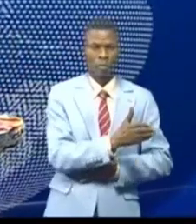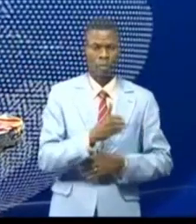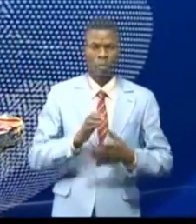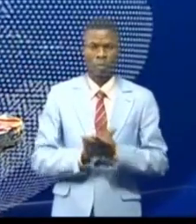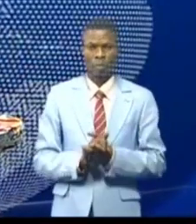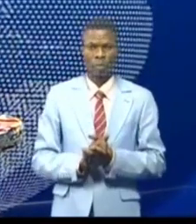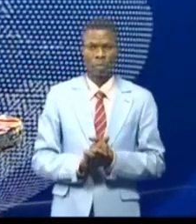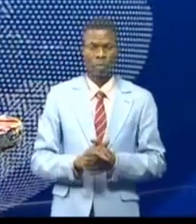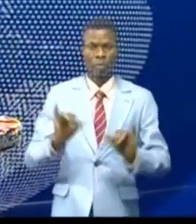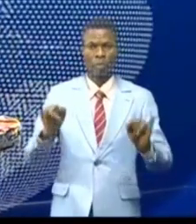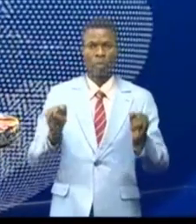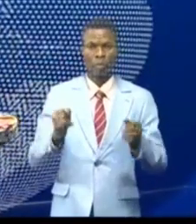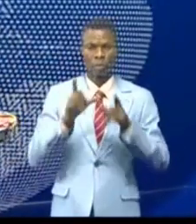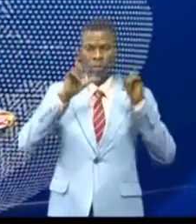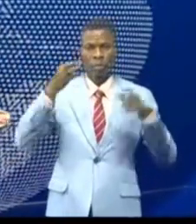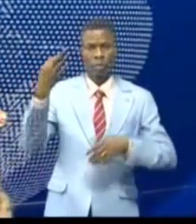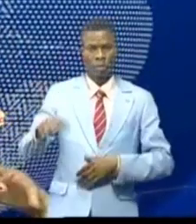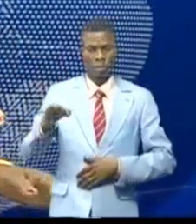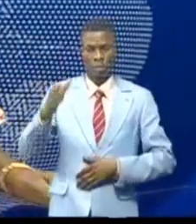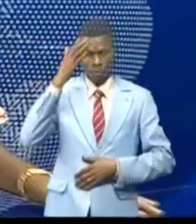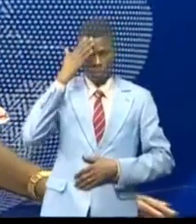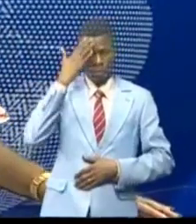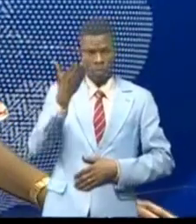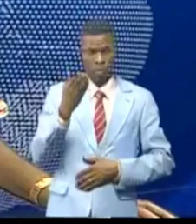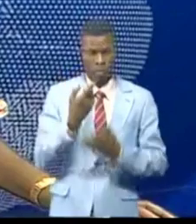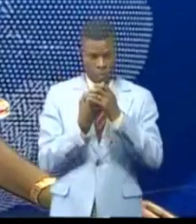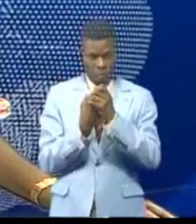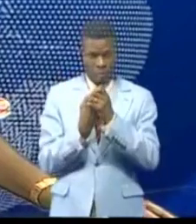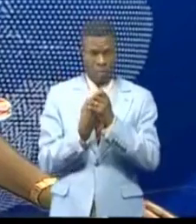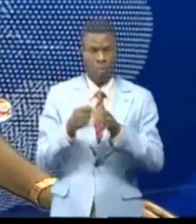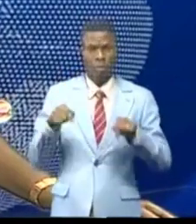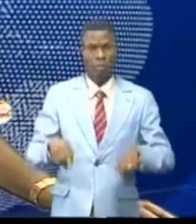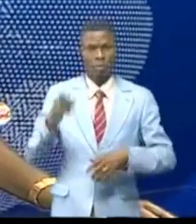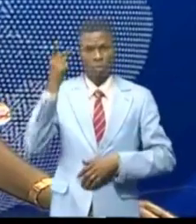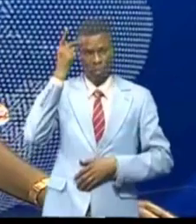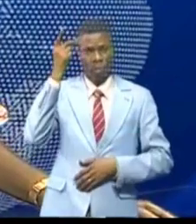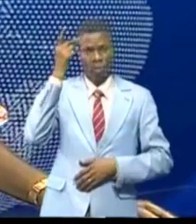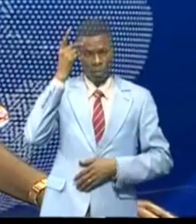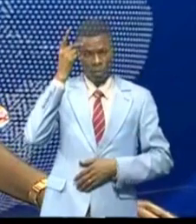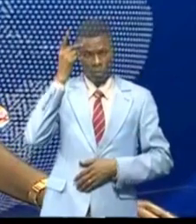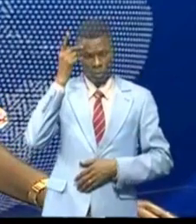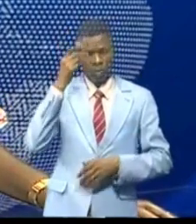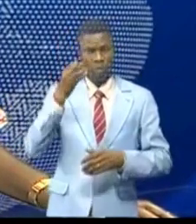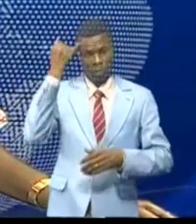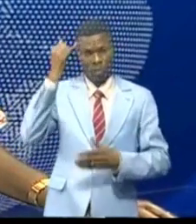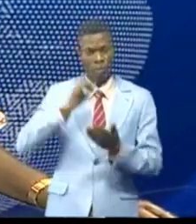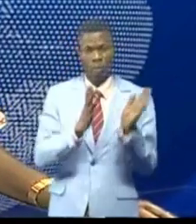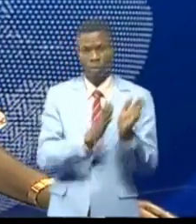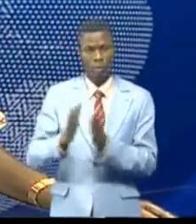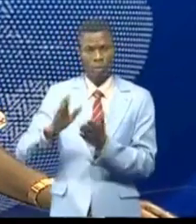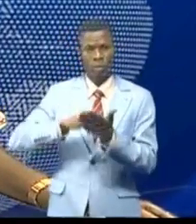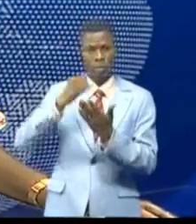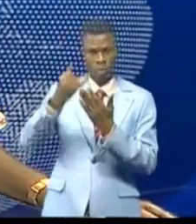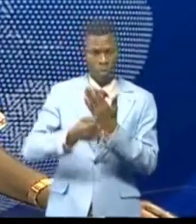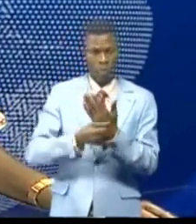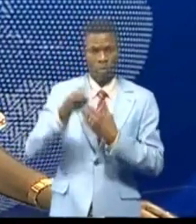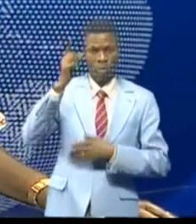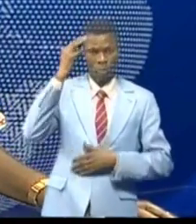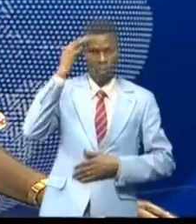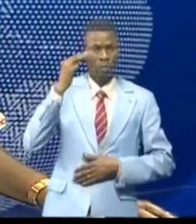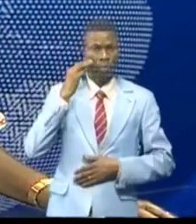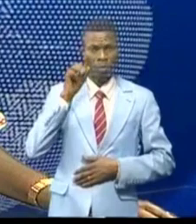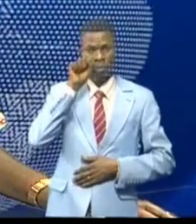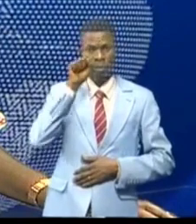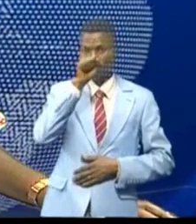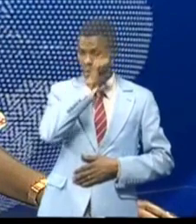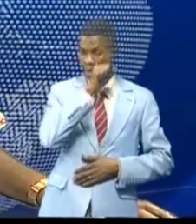Les Jeux de la francophonie, vous le savez, ils se tiendra ici à Kinshasa. Dans le cadre des travaux préparatoires, le Premier ministre